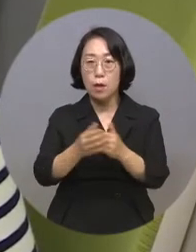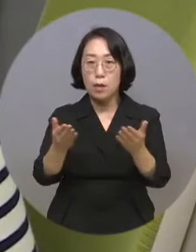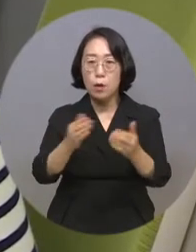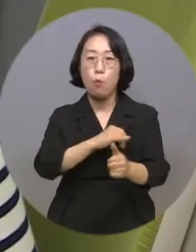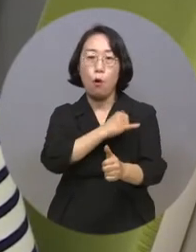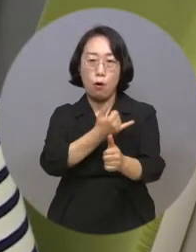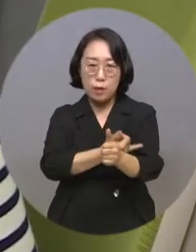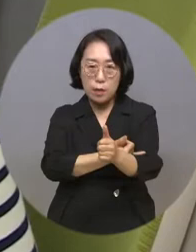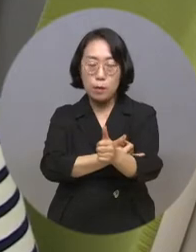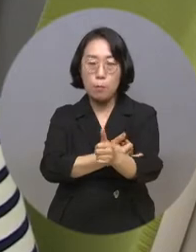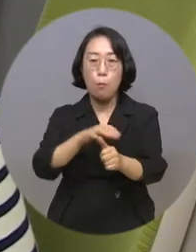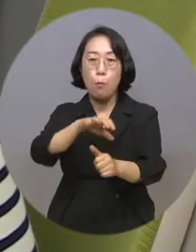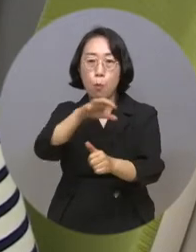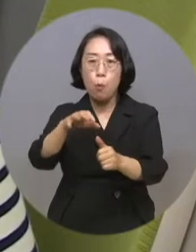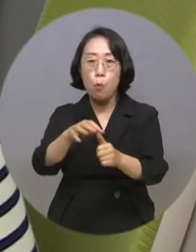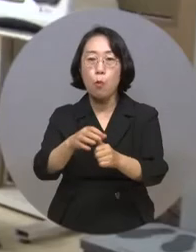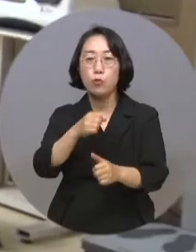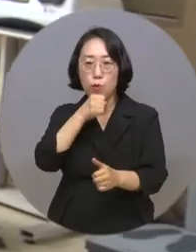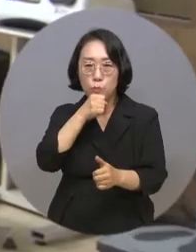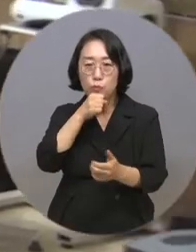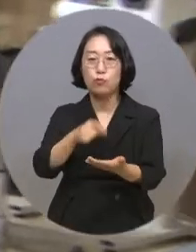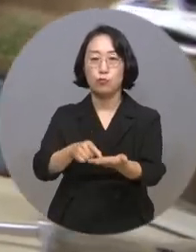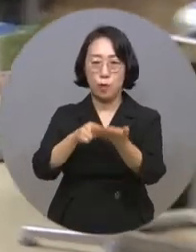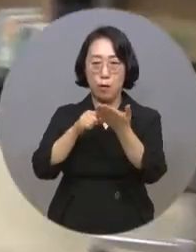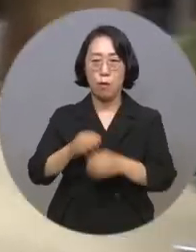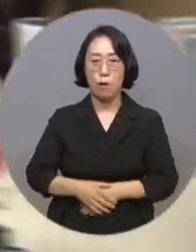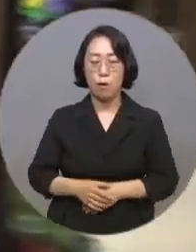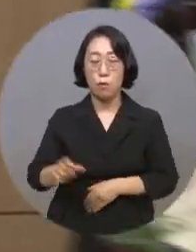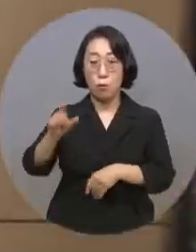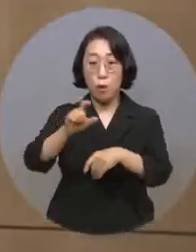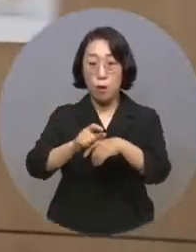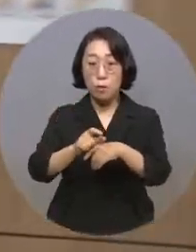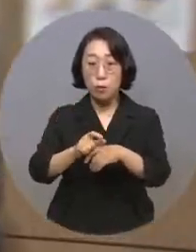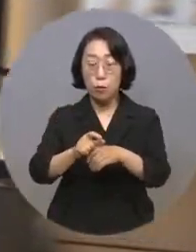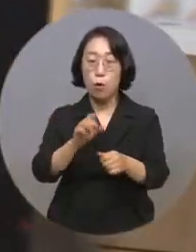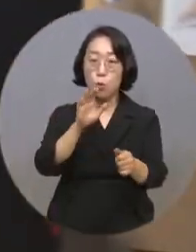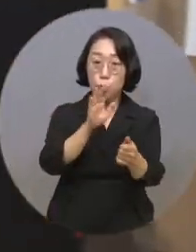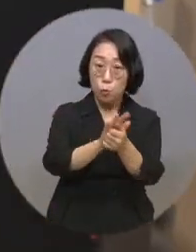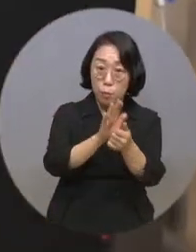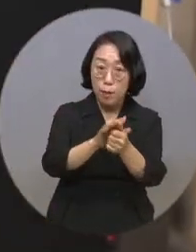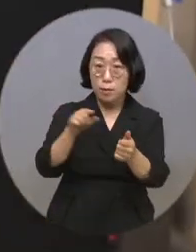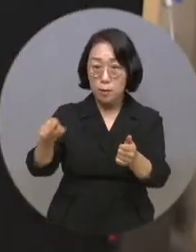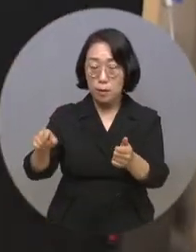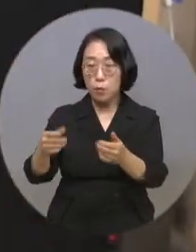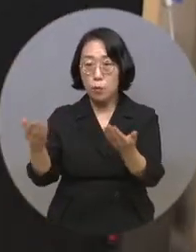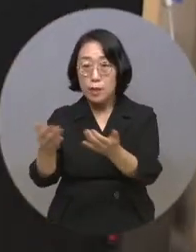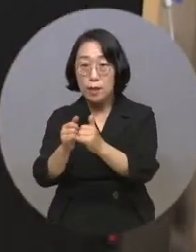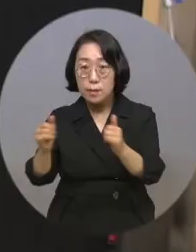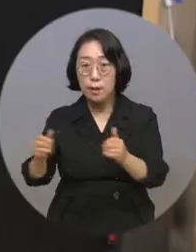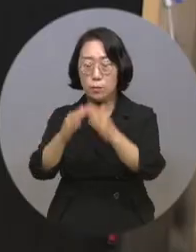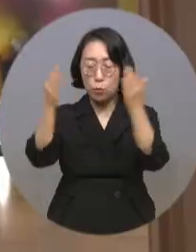권익 보호 지표가 신설됩니다. 아울러 수급자와 종사자에게 학대